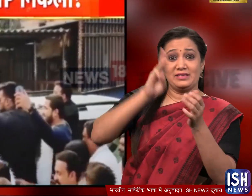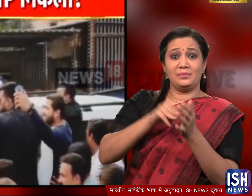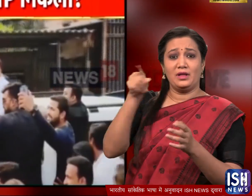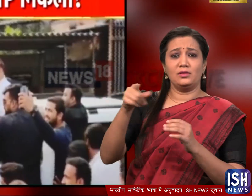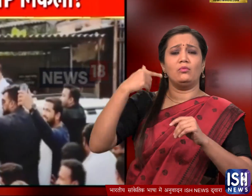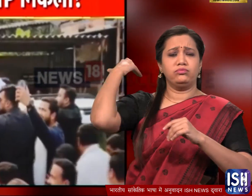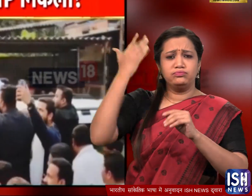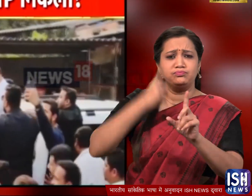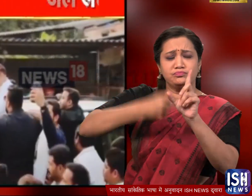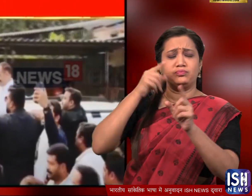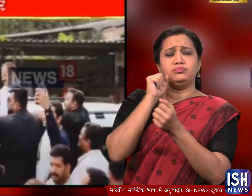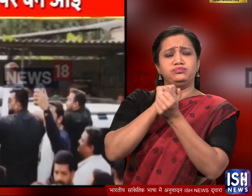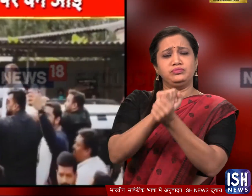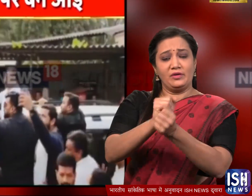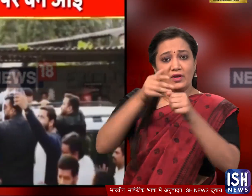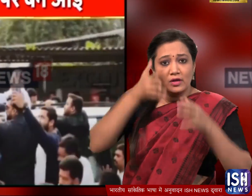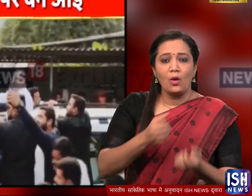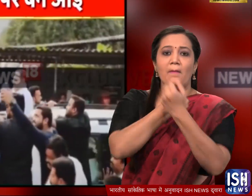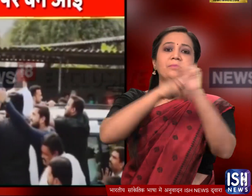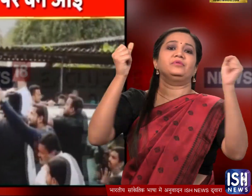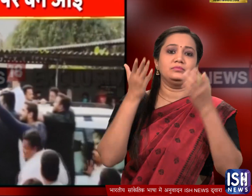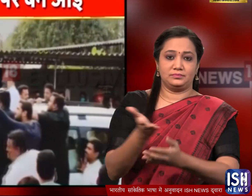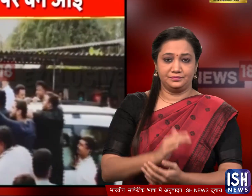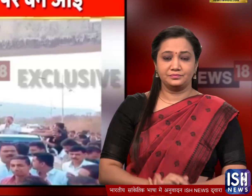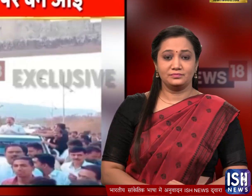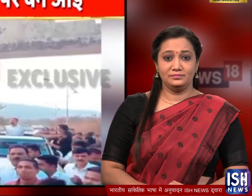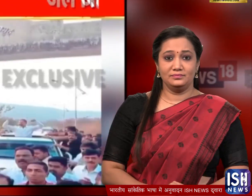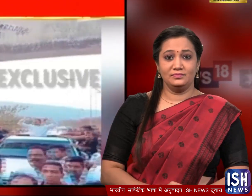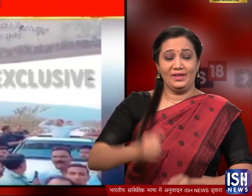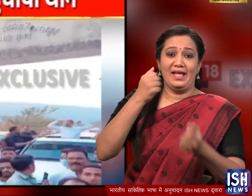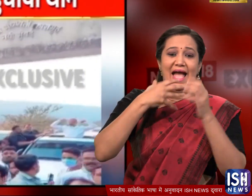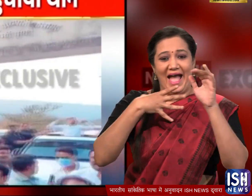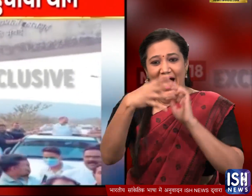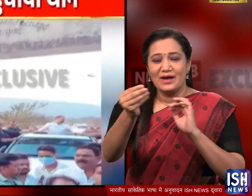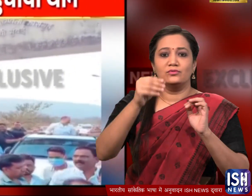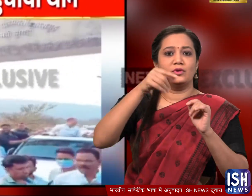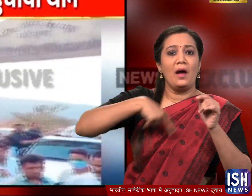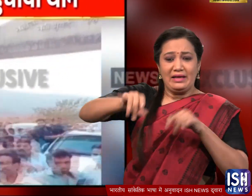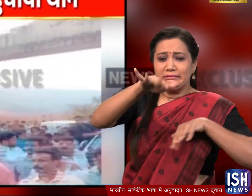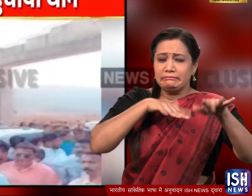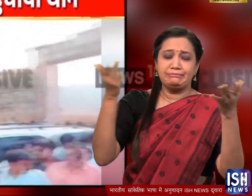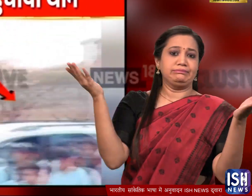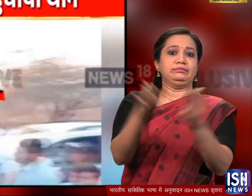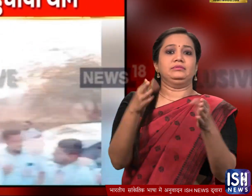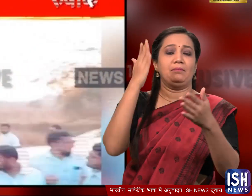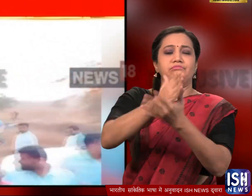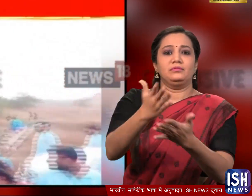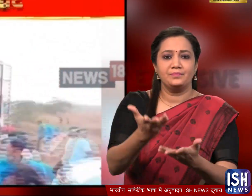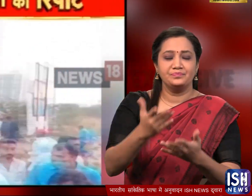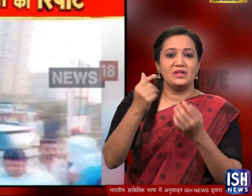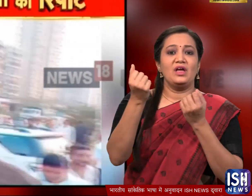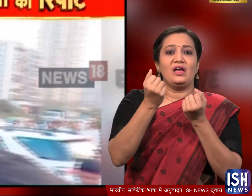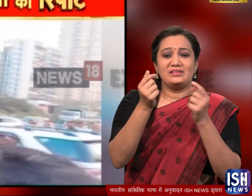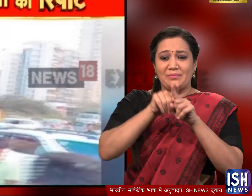गजानन मारने कई साल जेल में रहने के बाद बरी होकर जेल से बाहर निकला था, लेकिन उसके बाहर आते ही शहर ठप पड़ गया। जेल तक